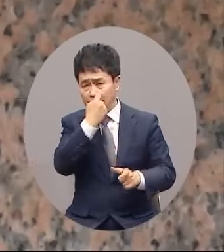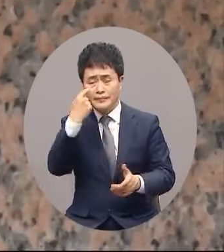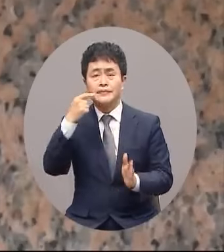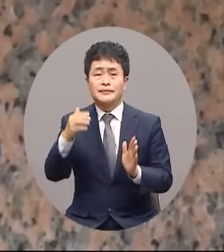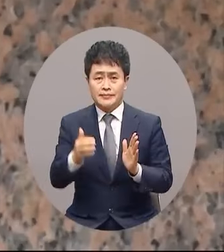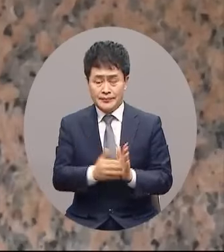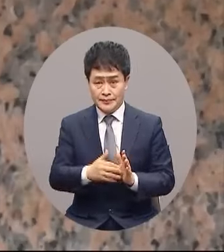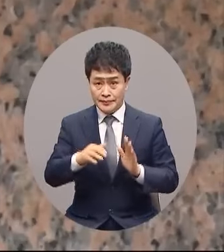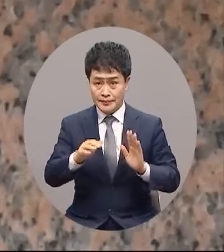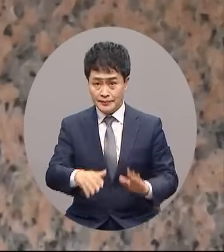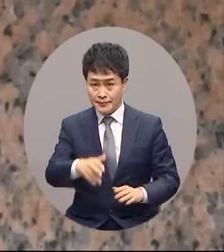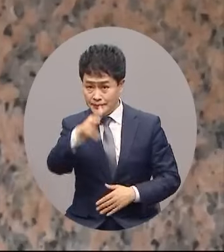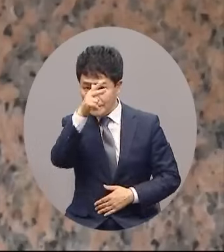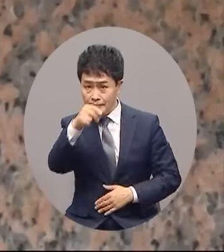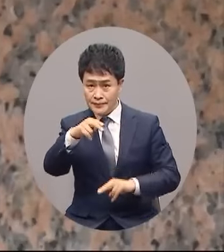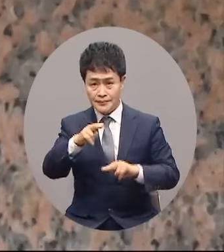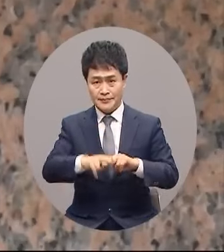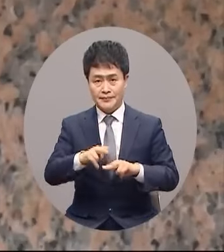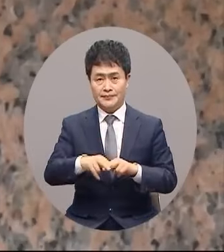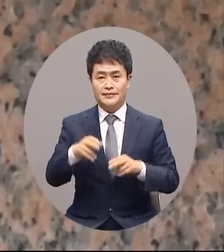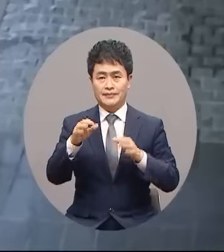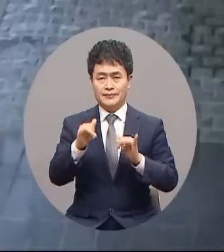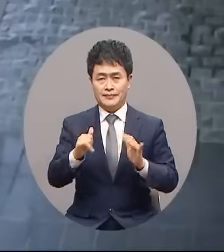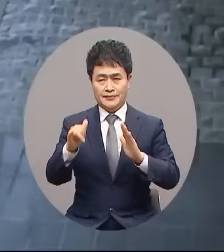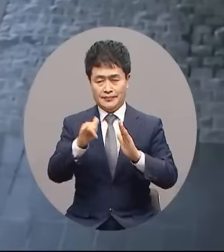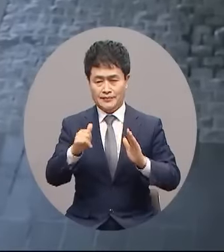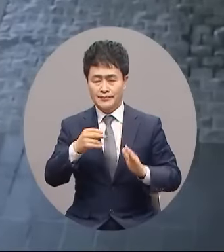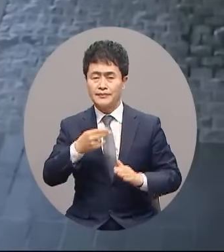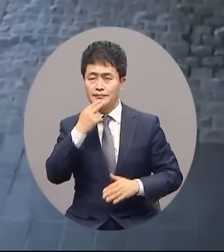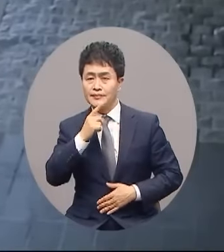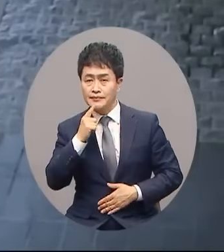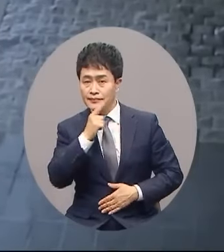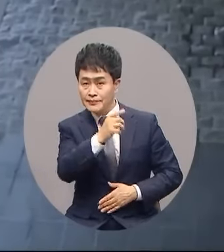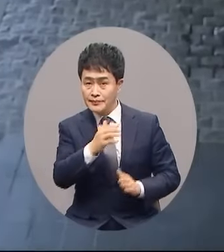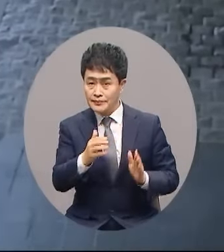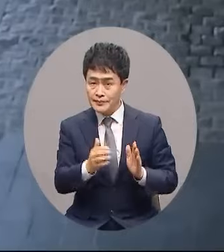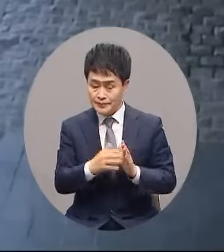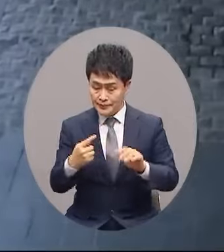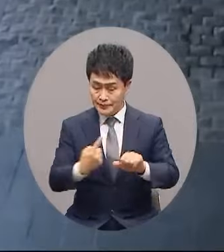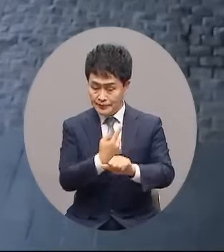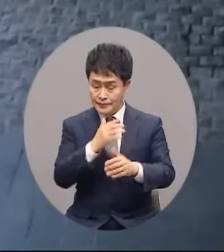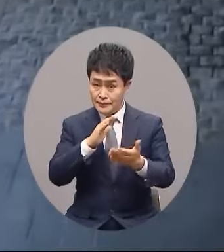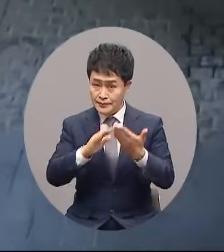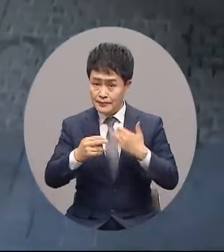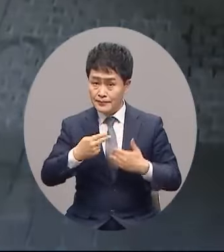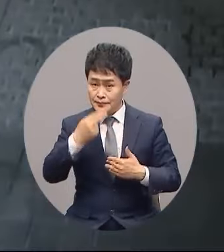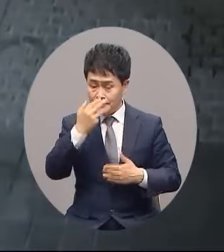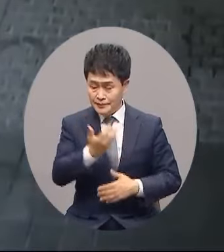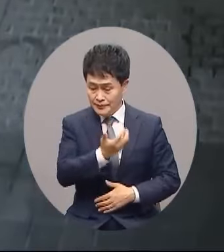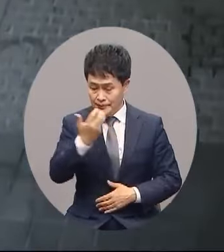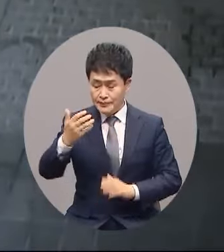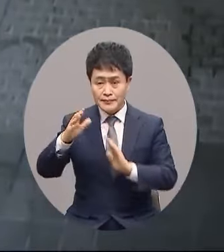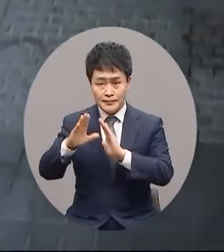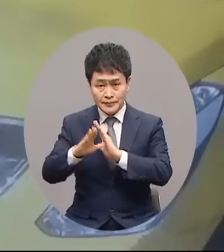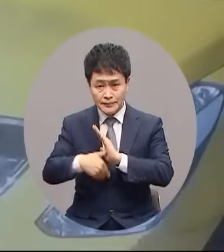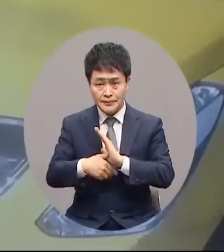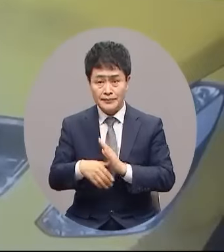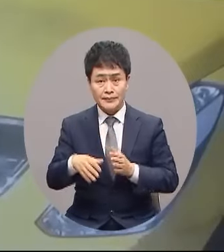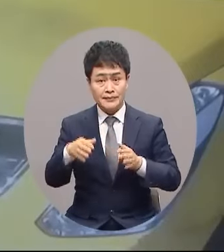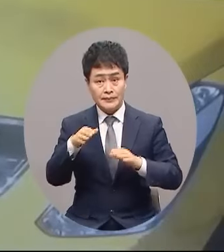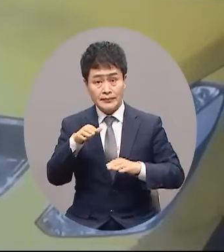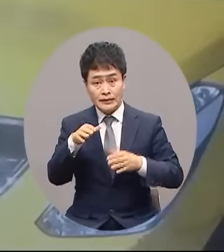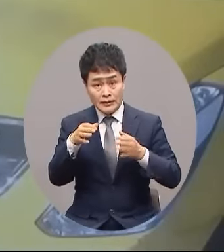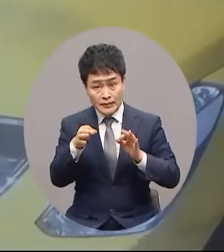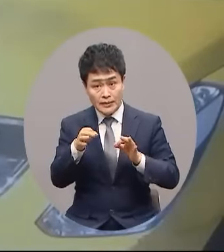확인됐습니다 경찰은이 자리에서 김시 일행이 술을 주문하고 한시간 뒤 유흥주점으로 이동할 때도 김씨의